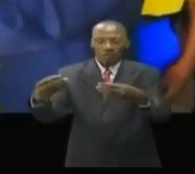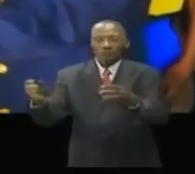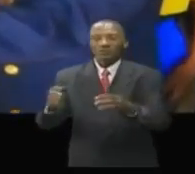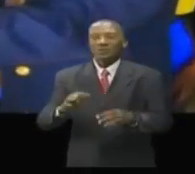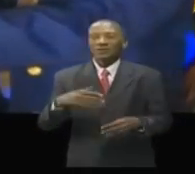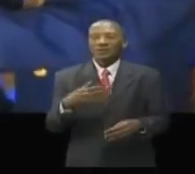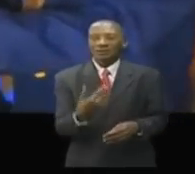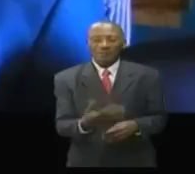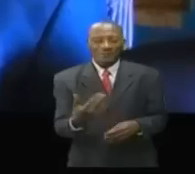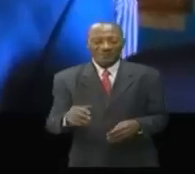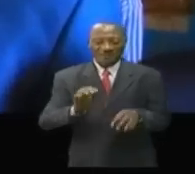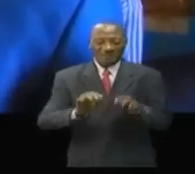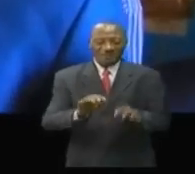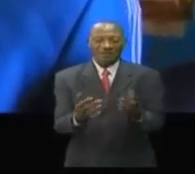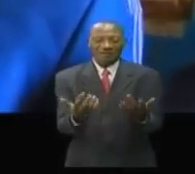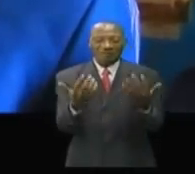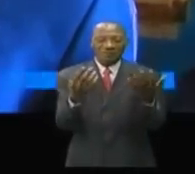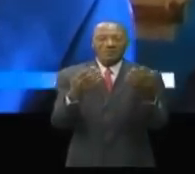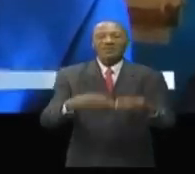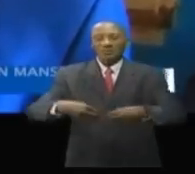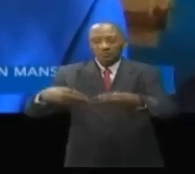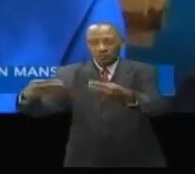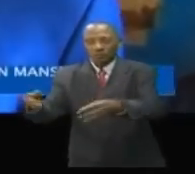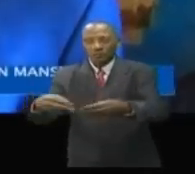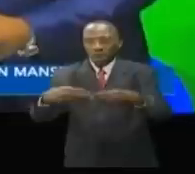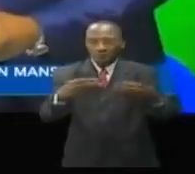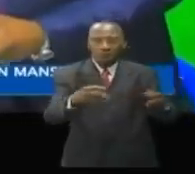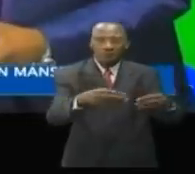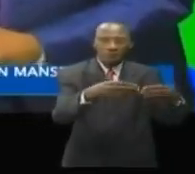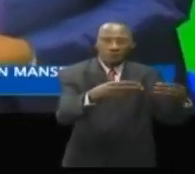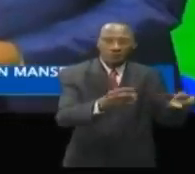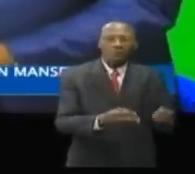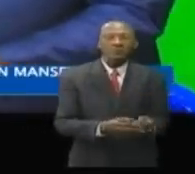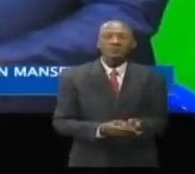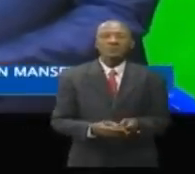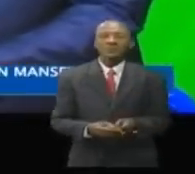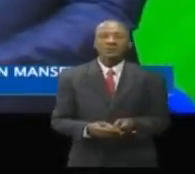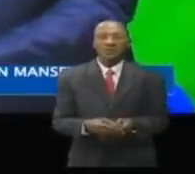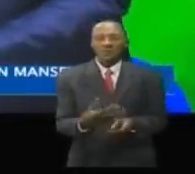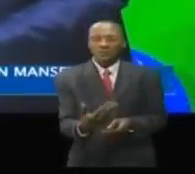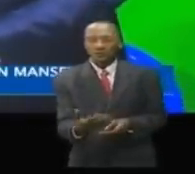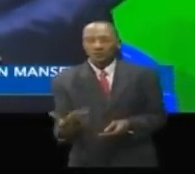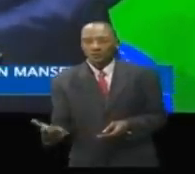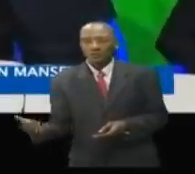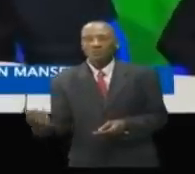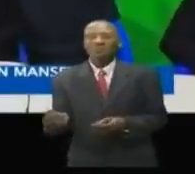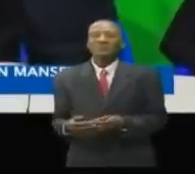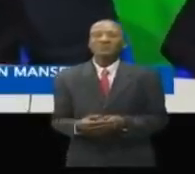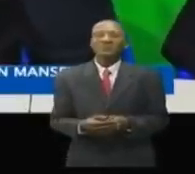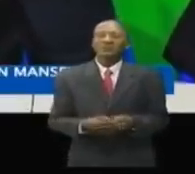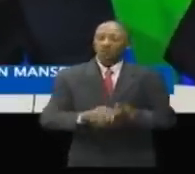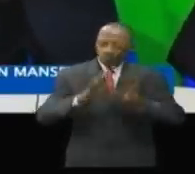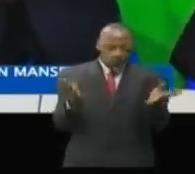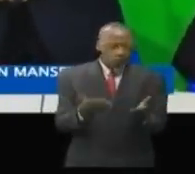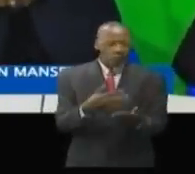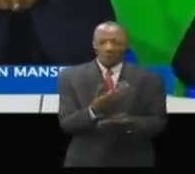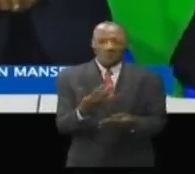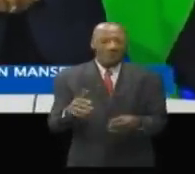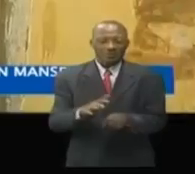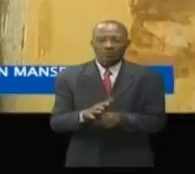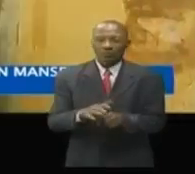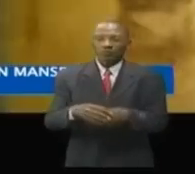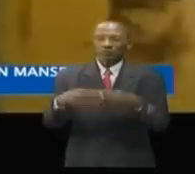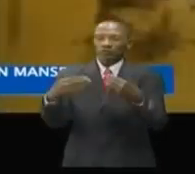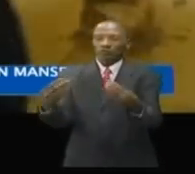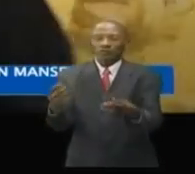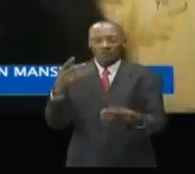les ordinateurs, les onduleurs, les imprimantes, remis dans chacune de ces services pour bien les équiper dans